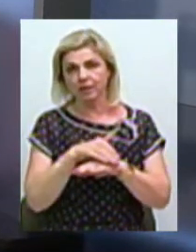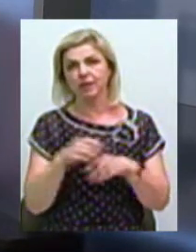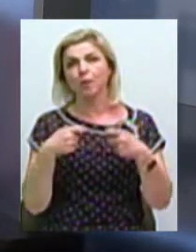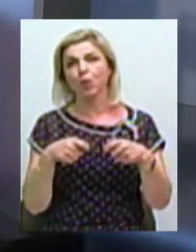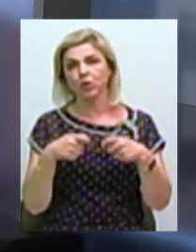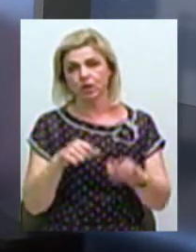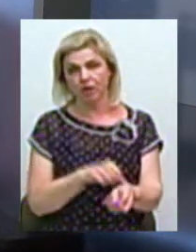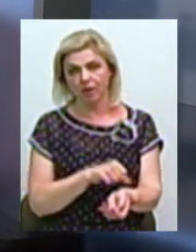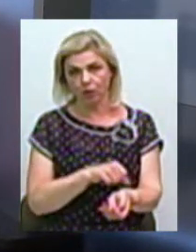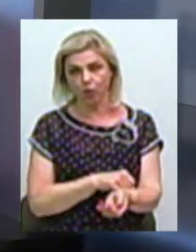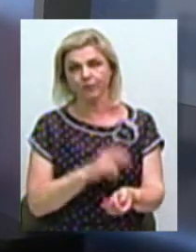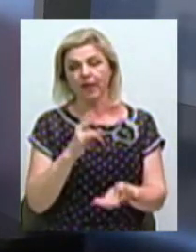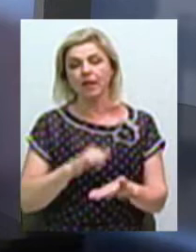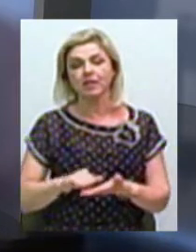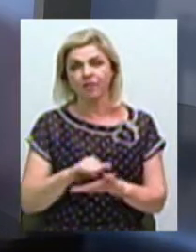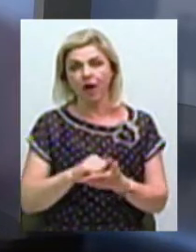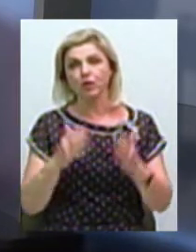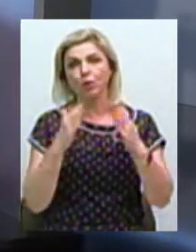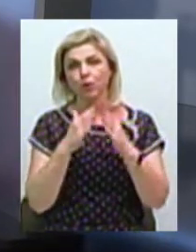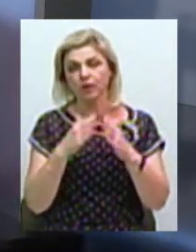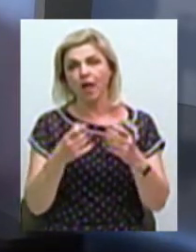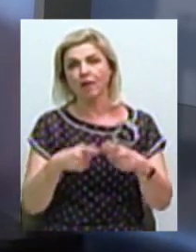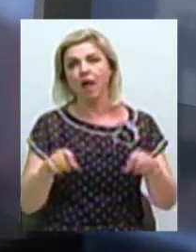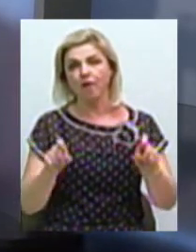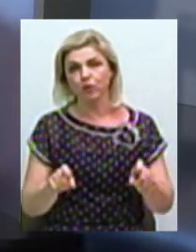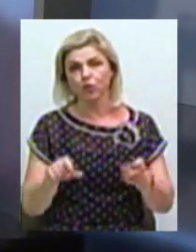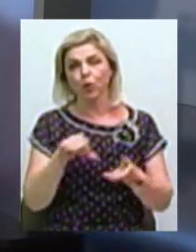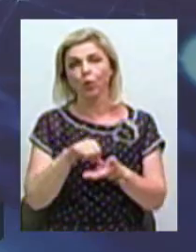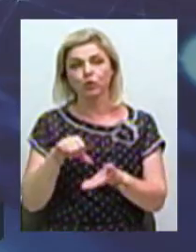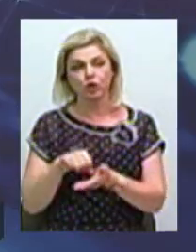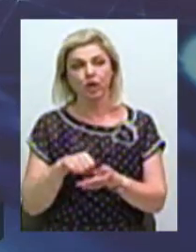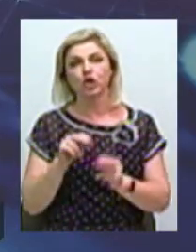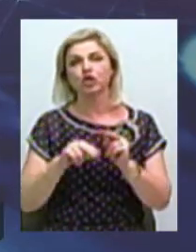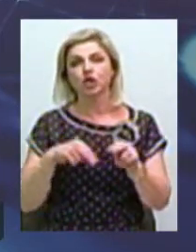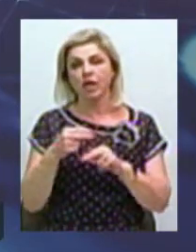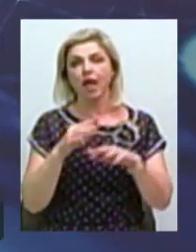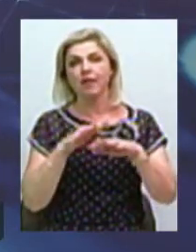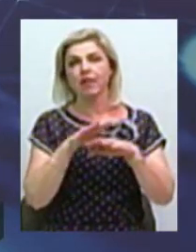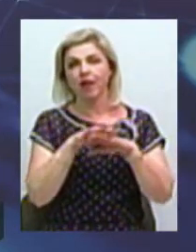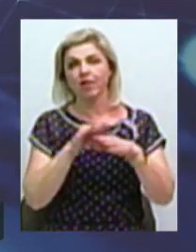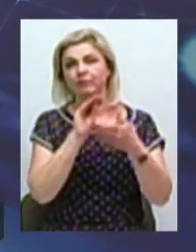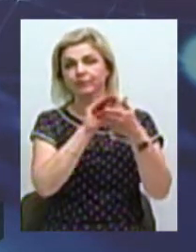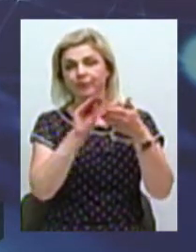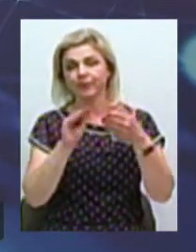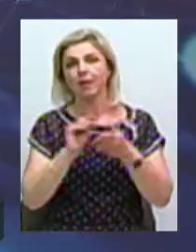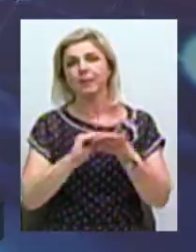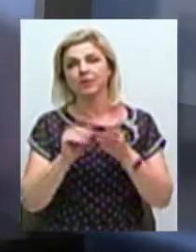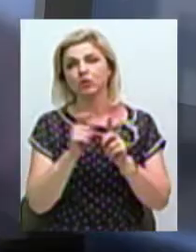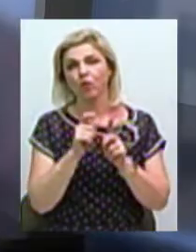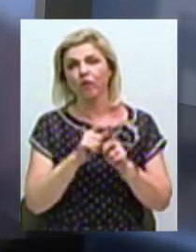На асфальті, будинках-лавочках учасники через трафарет писали слова «Кохай та